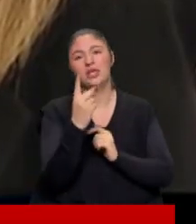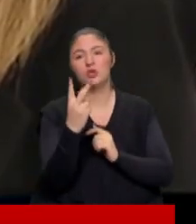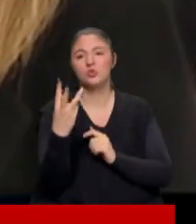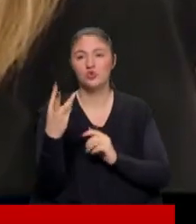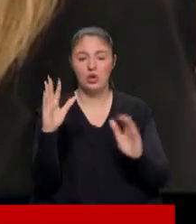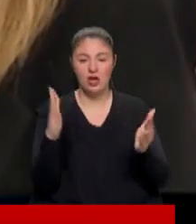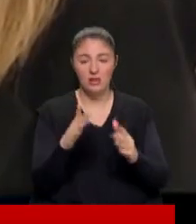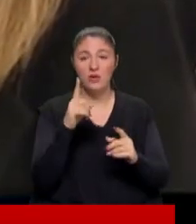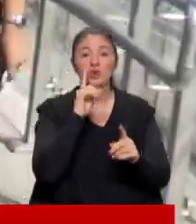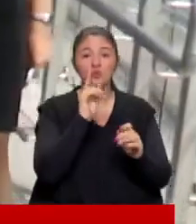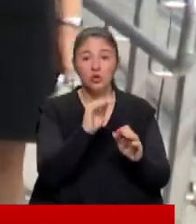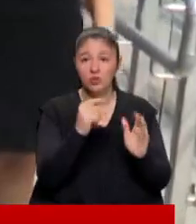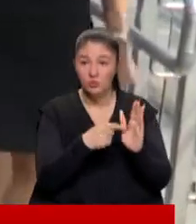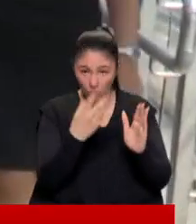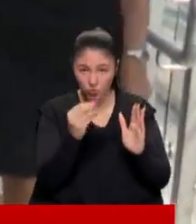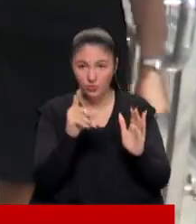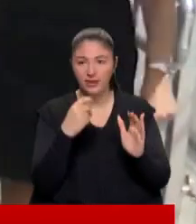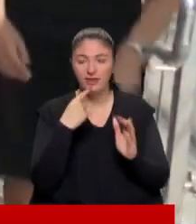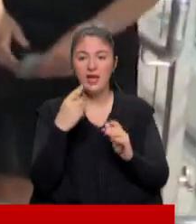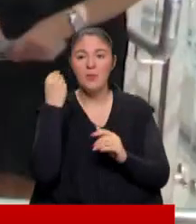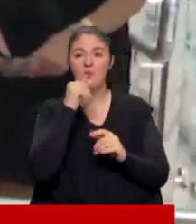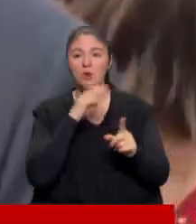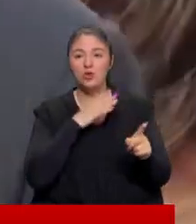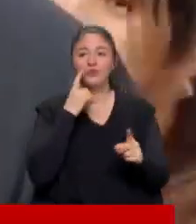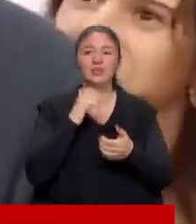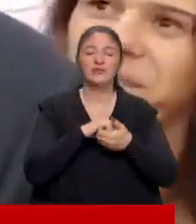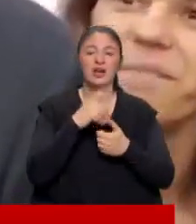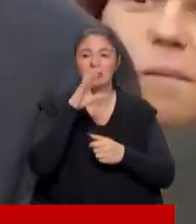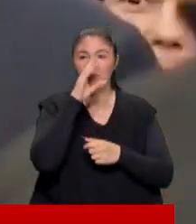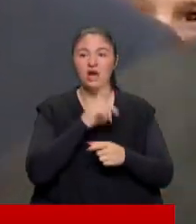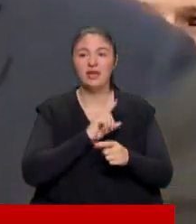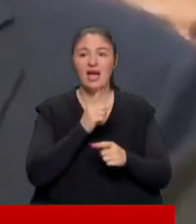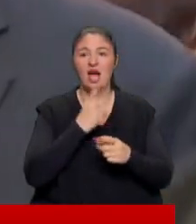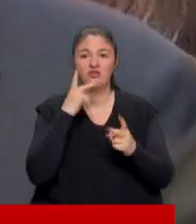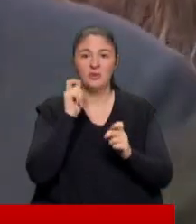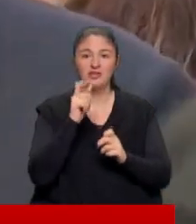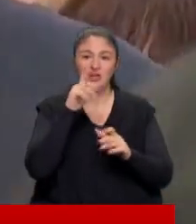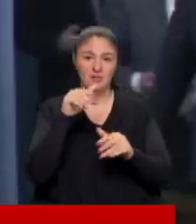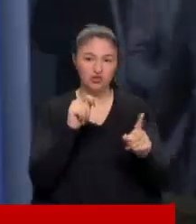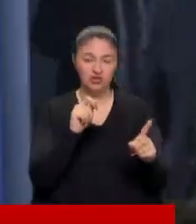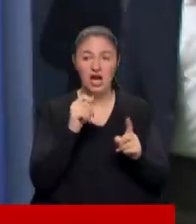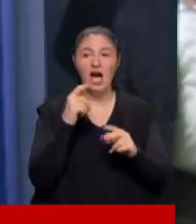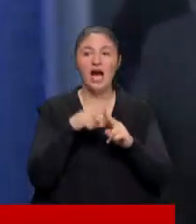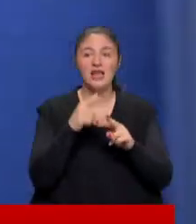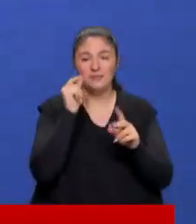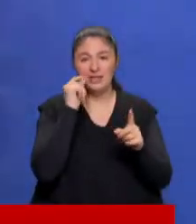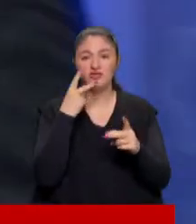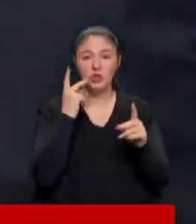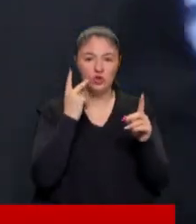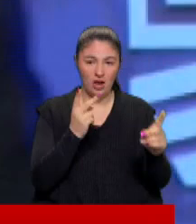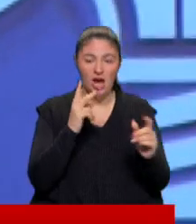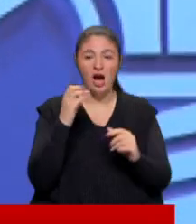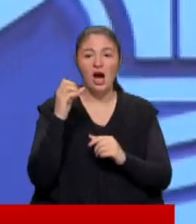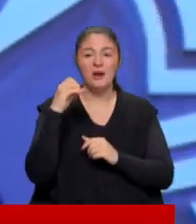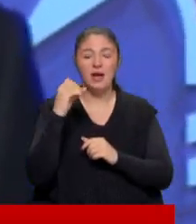indirerek daha küçülterek soracaksınız. Ekrem İmamoğlu da Cumhur İttifakı'na İstanbul adayınızı açıklayın çağrısı yapmıştı. Ali İhsan Yavuz'un açıklamasına göre AK